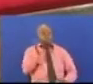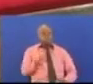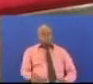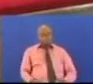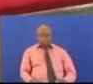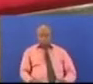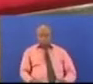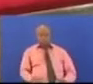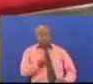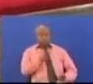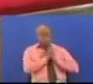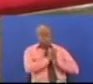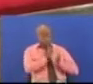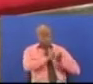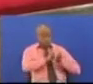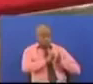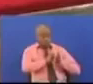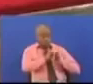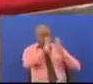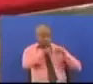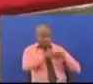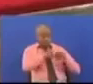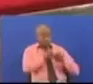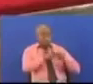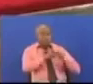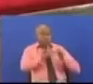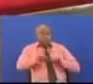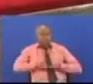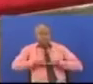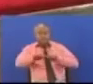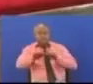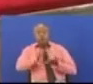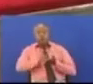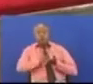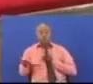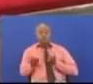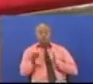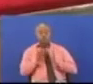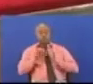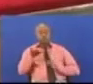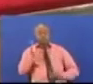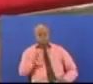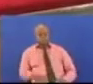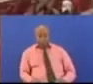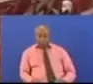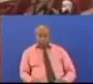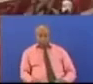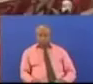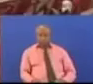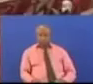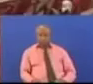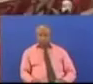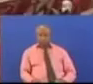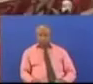kuweza kuingia kwenye makubaliano yasiyokuwa na tija. Profesa Kilangi amesema kuwa mamlaka ya bunge hayajaguswa